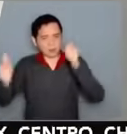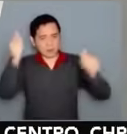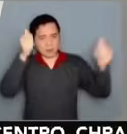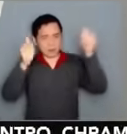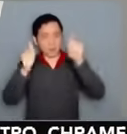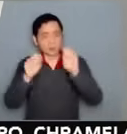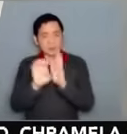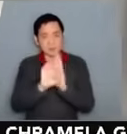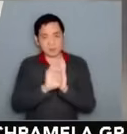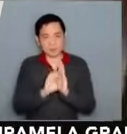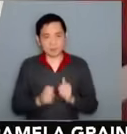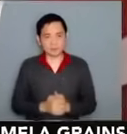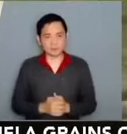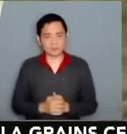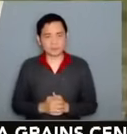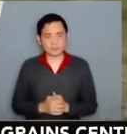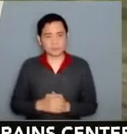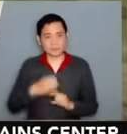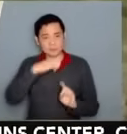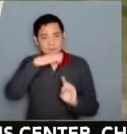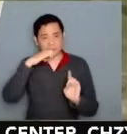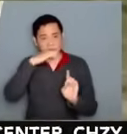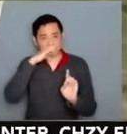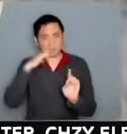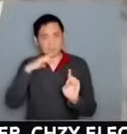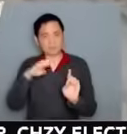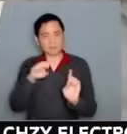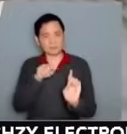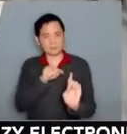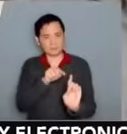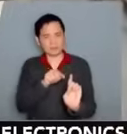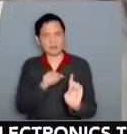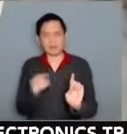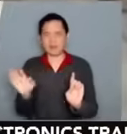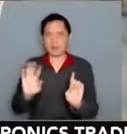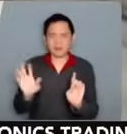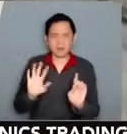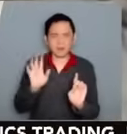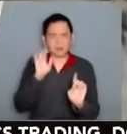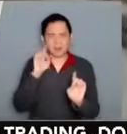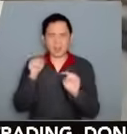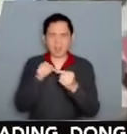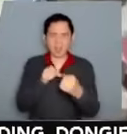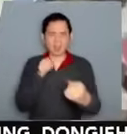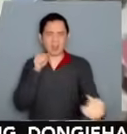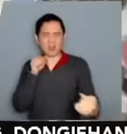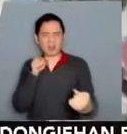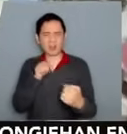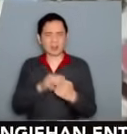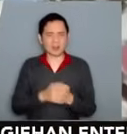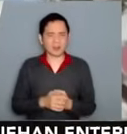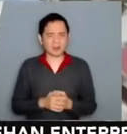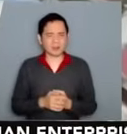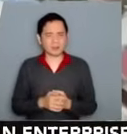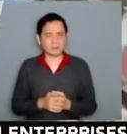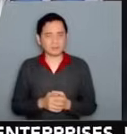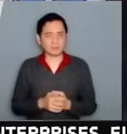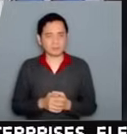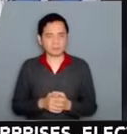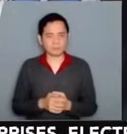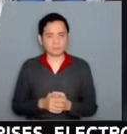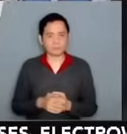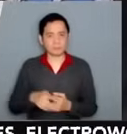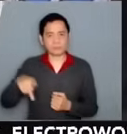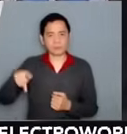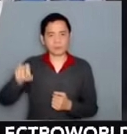council Ju Pon enr Na sinabing sangayon siya sa Pogo Ban na dineklara ni Pangulong Bongbong Marcos